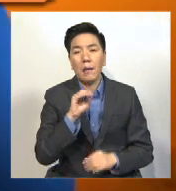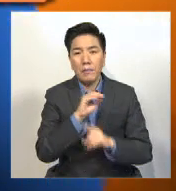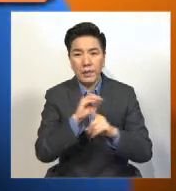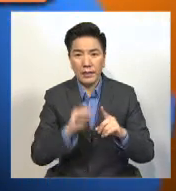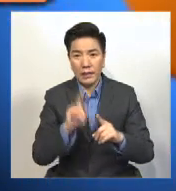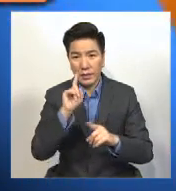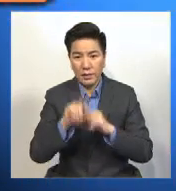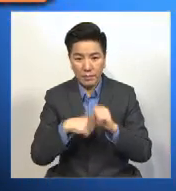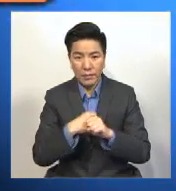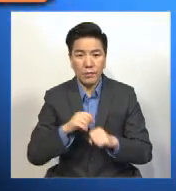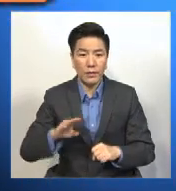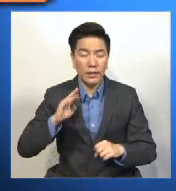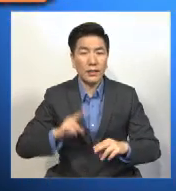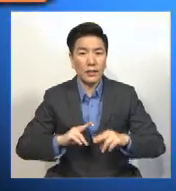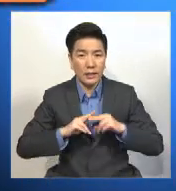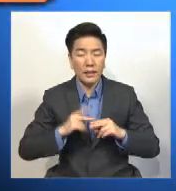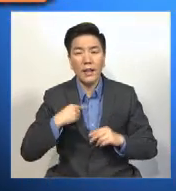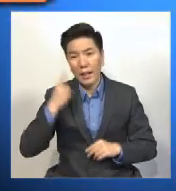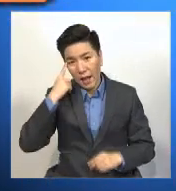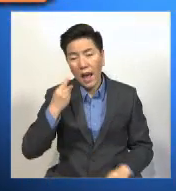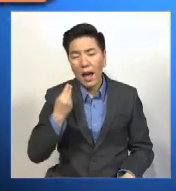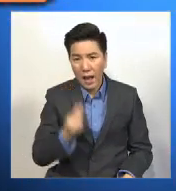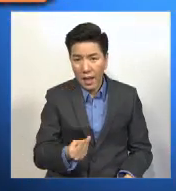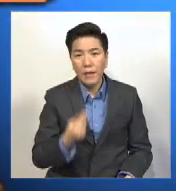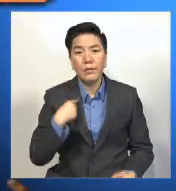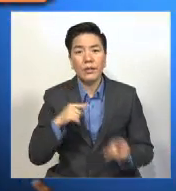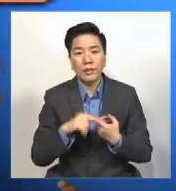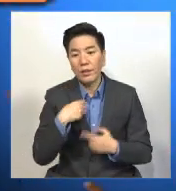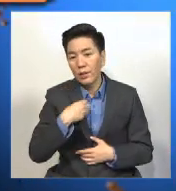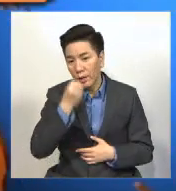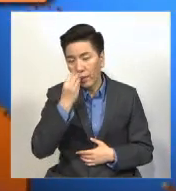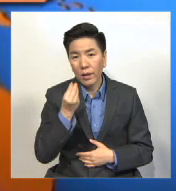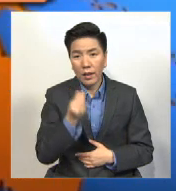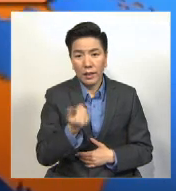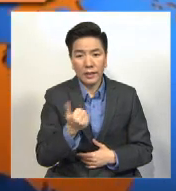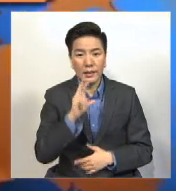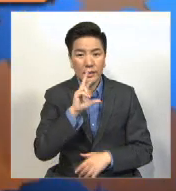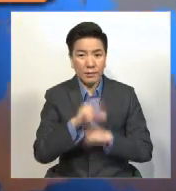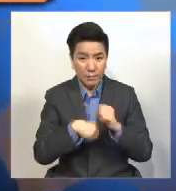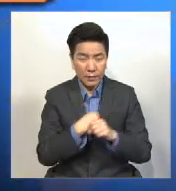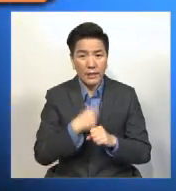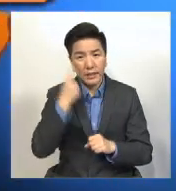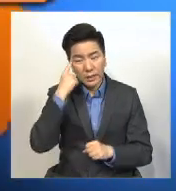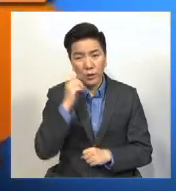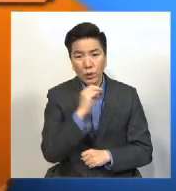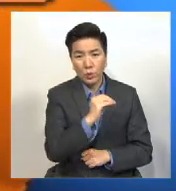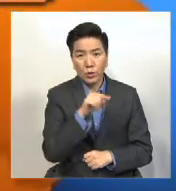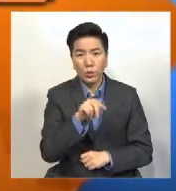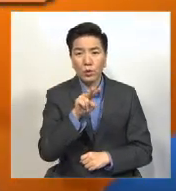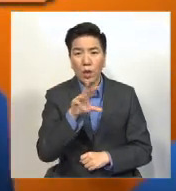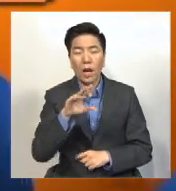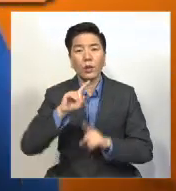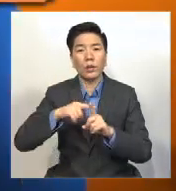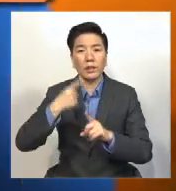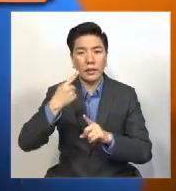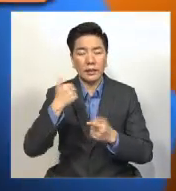อปีและนิติบุคคลนะคะก็มีให้เช่นเดียวกันเป็นการคิดอัตราดอกเบี้ยใน3ปีแรกเพียงร้อยละ 0.25 ต่